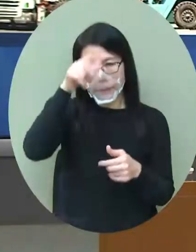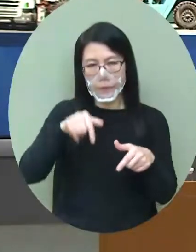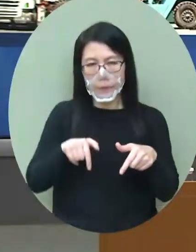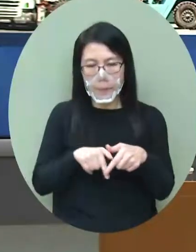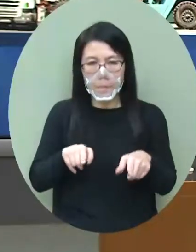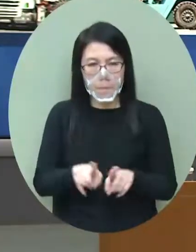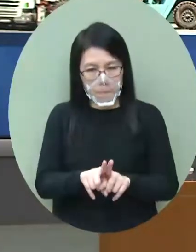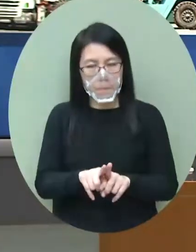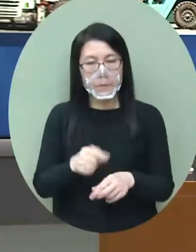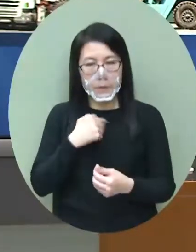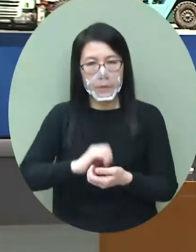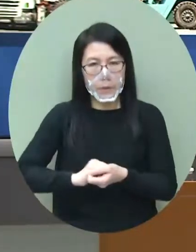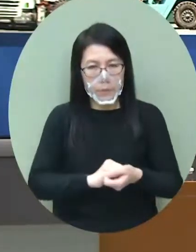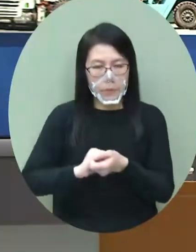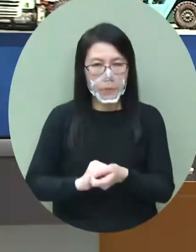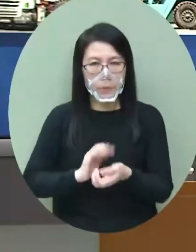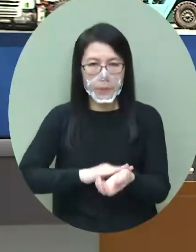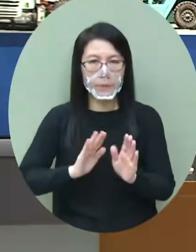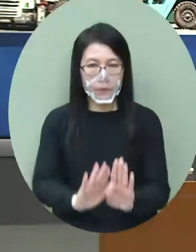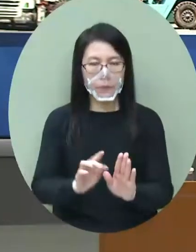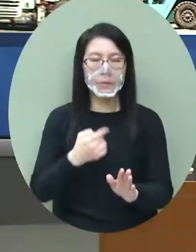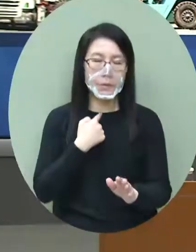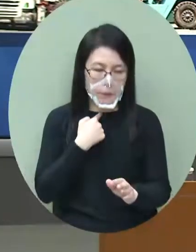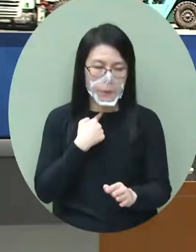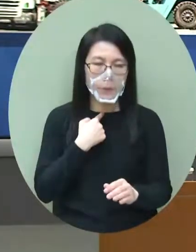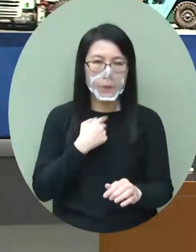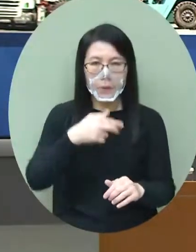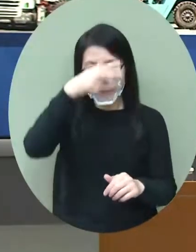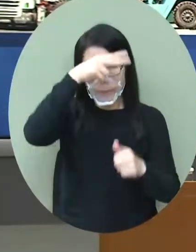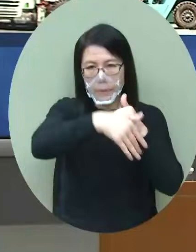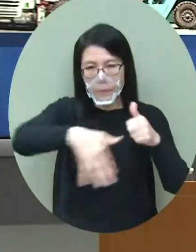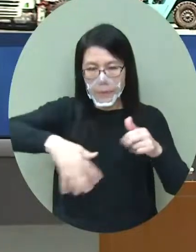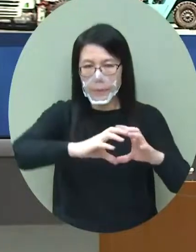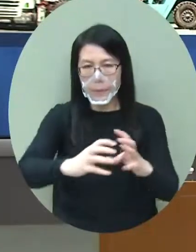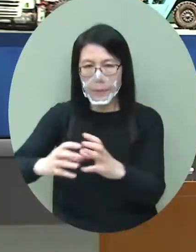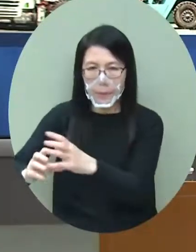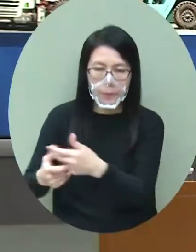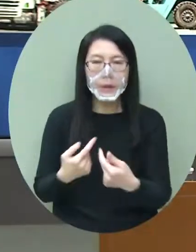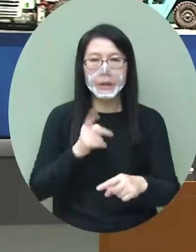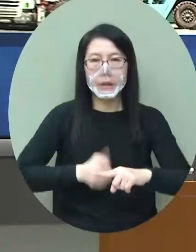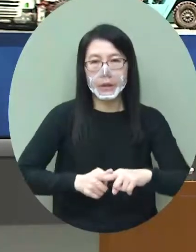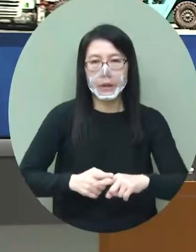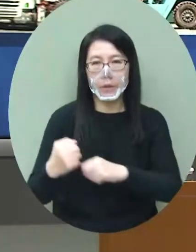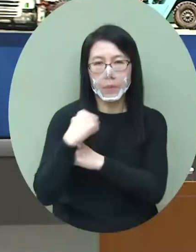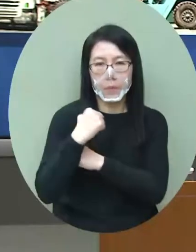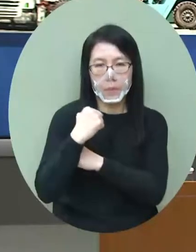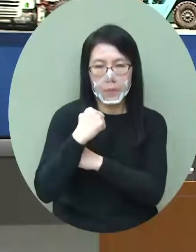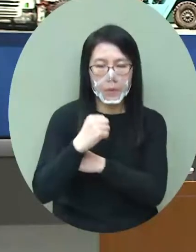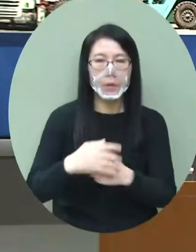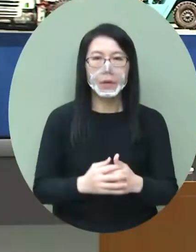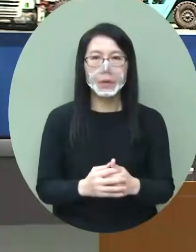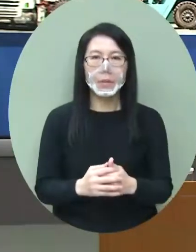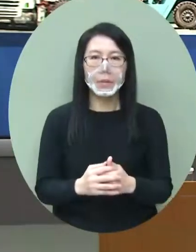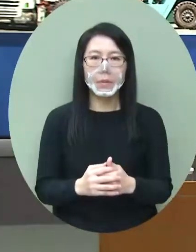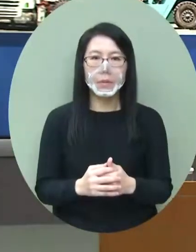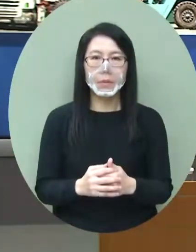测，说有些部门、有些局很努力工作，其他的可能并不是这样。我可以向你保